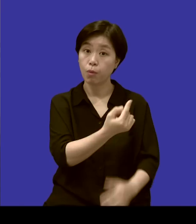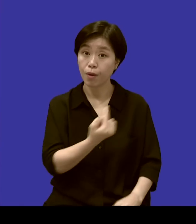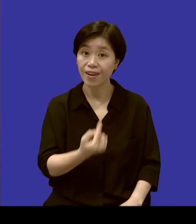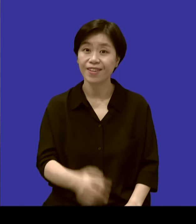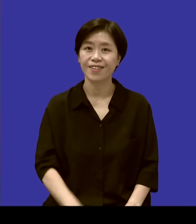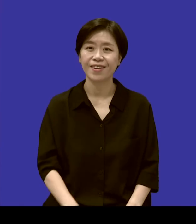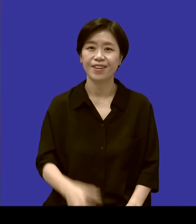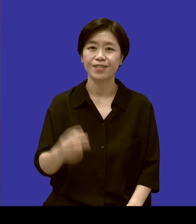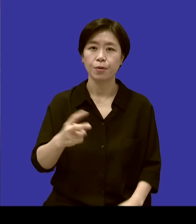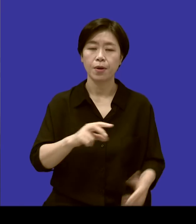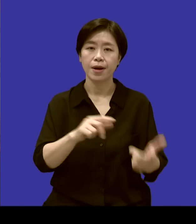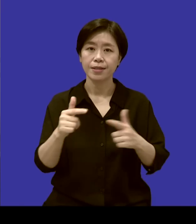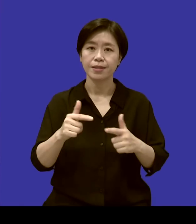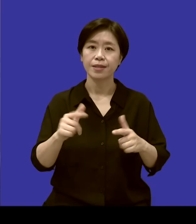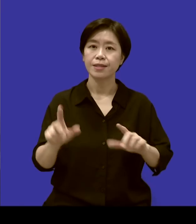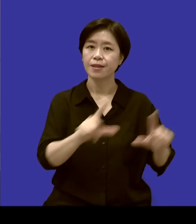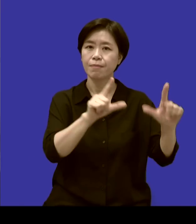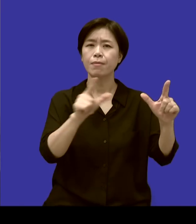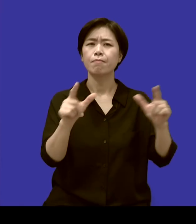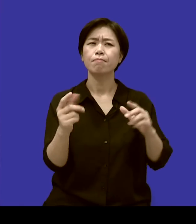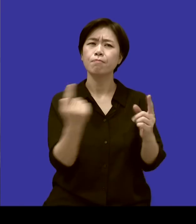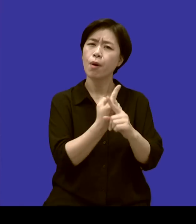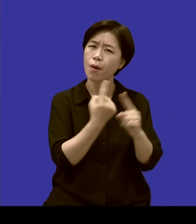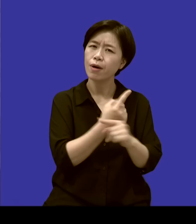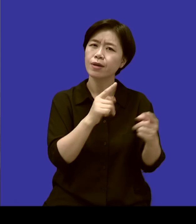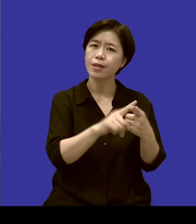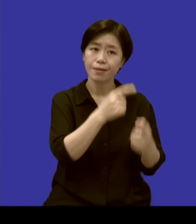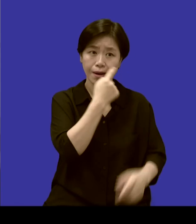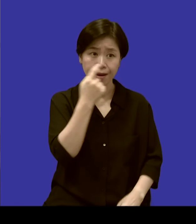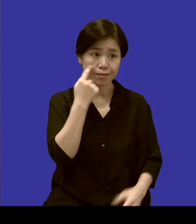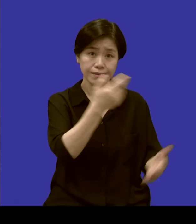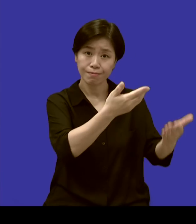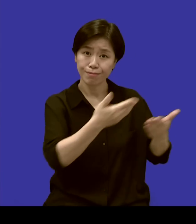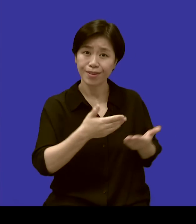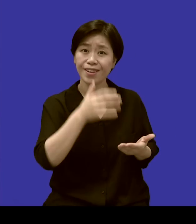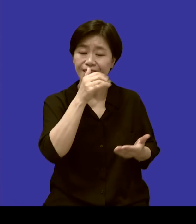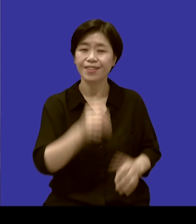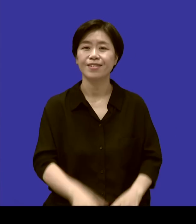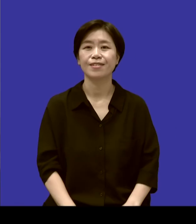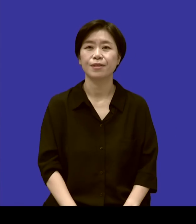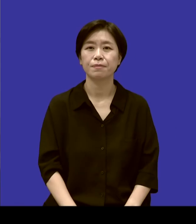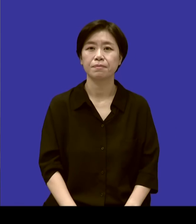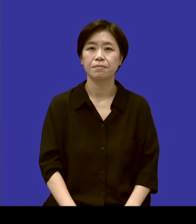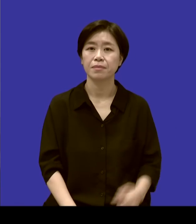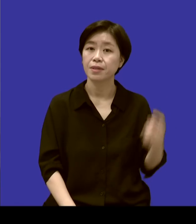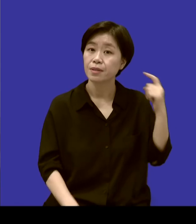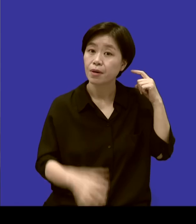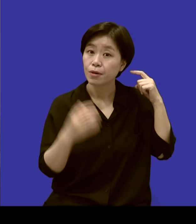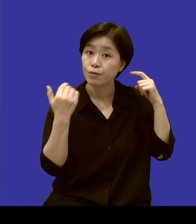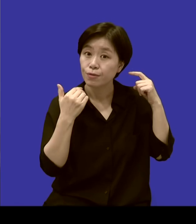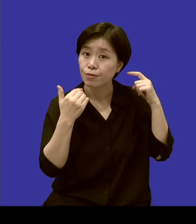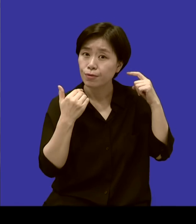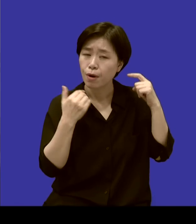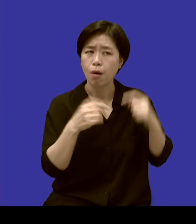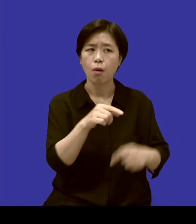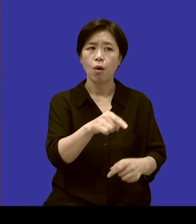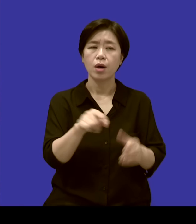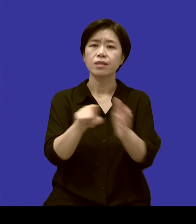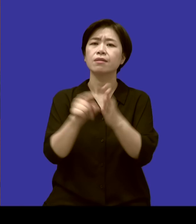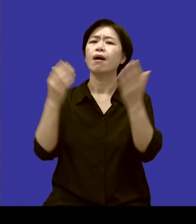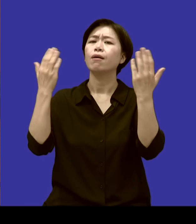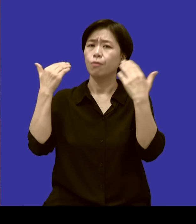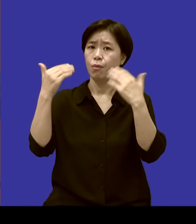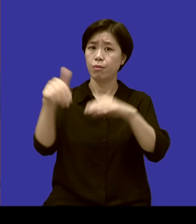그리고 또 간증하고, 또 그 안에서 또 소식을 들어요. 네. 어떤 분은 형제는 신학교를